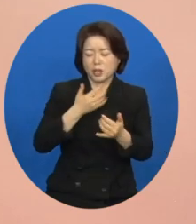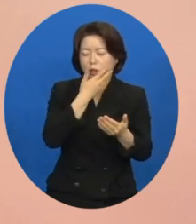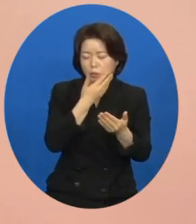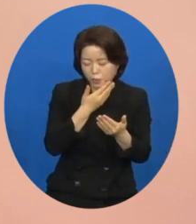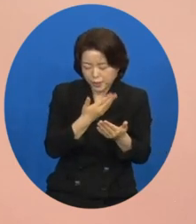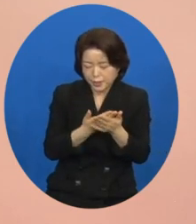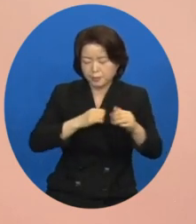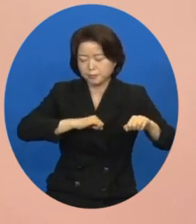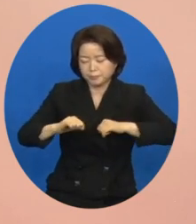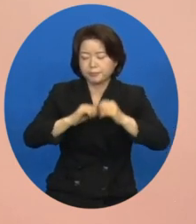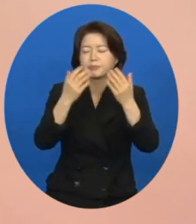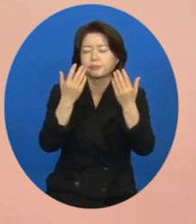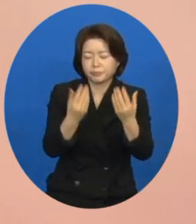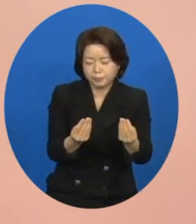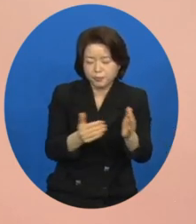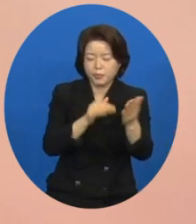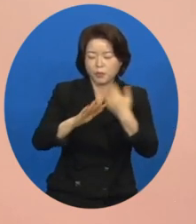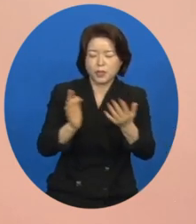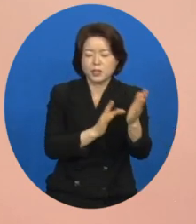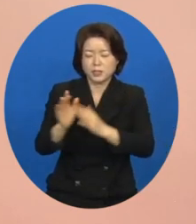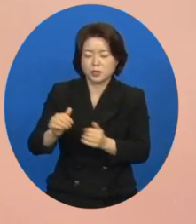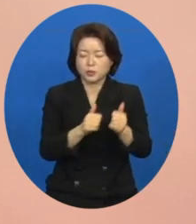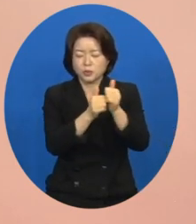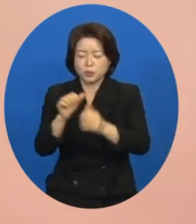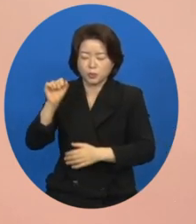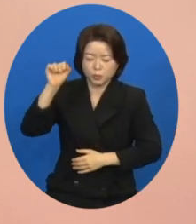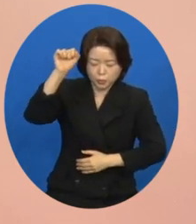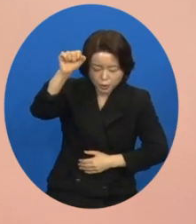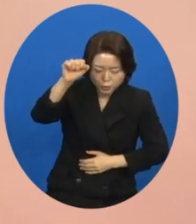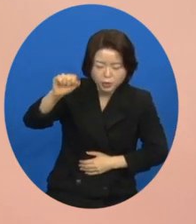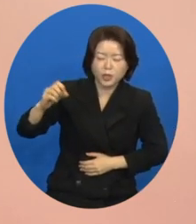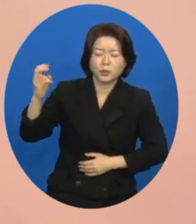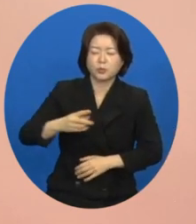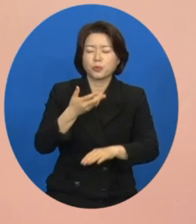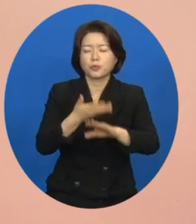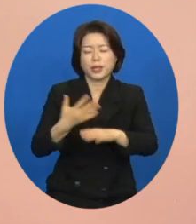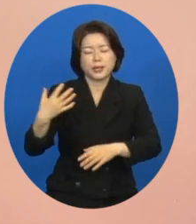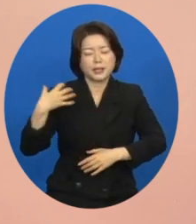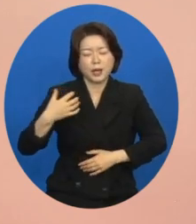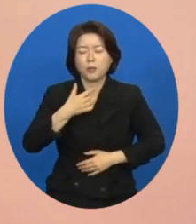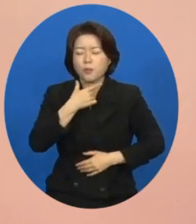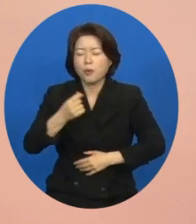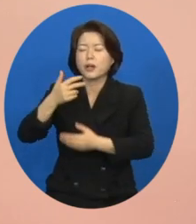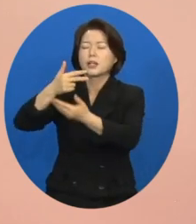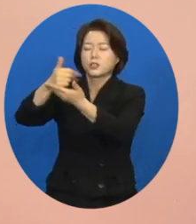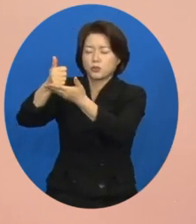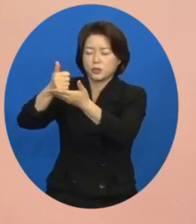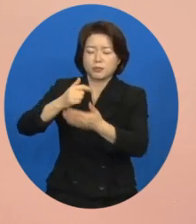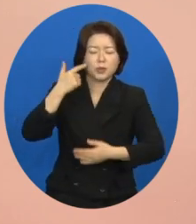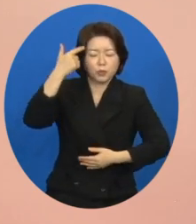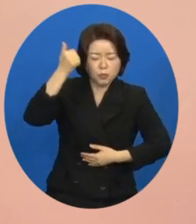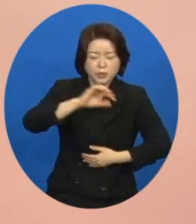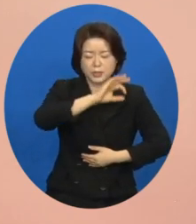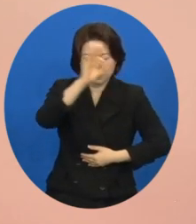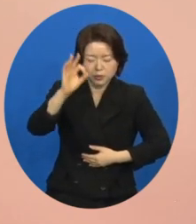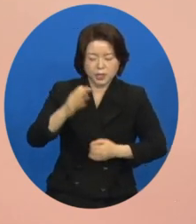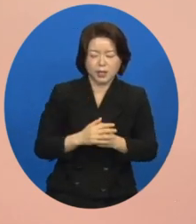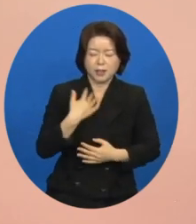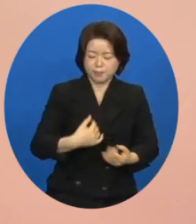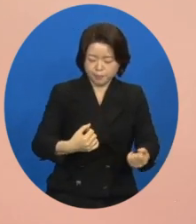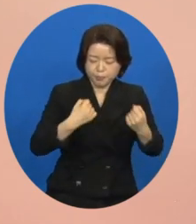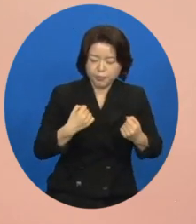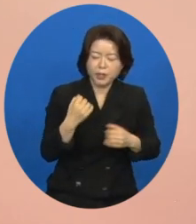마치고 예수동행 운동에 또 다른 사명을 감당하기 원하시는 주님, 목사님의 영육간의 강건함을